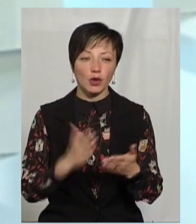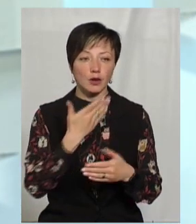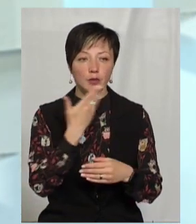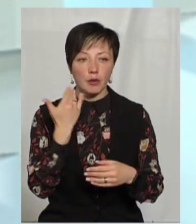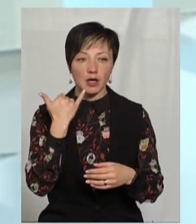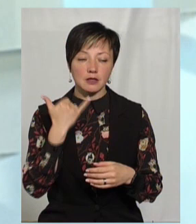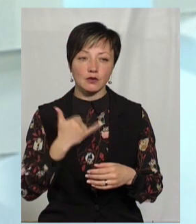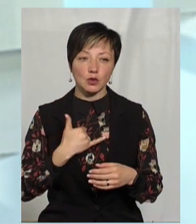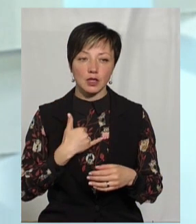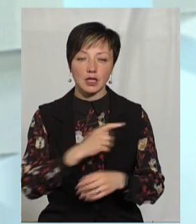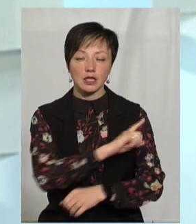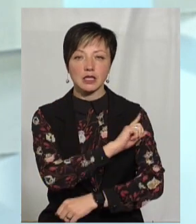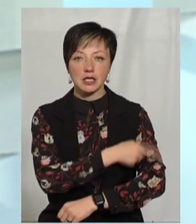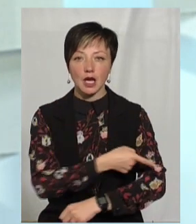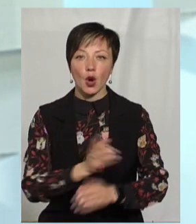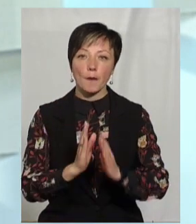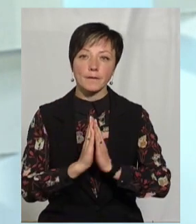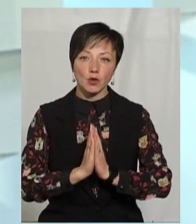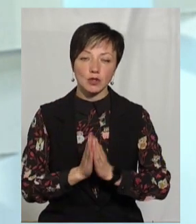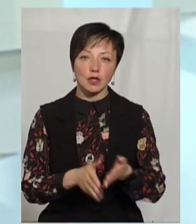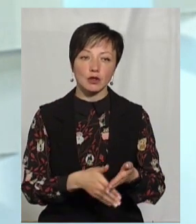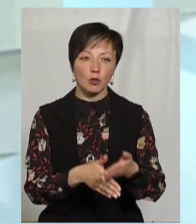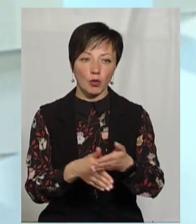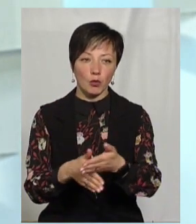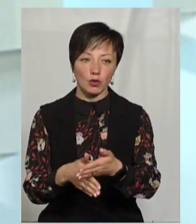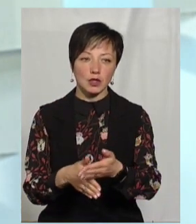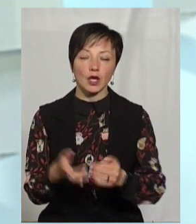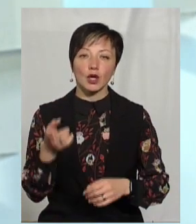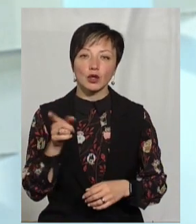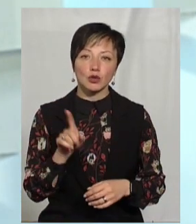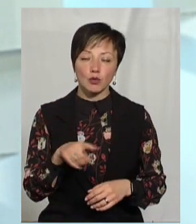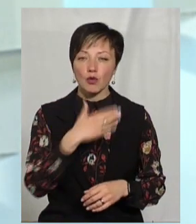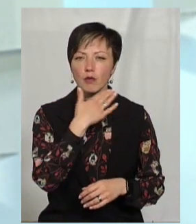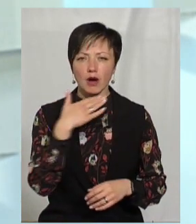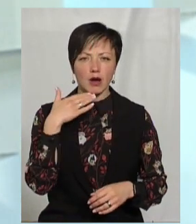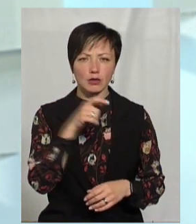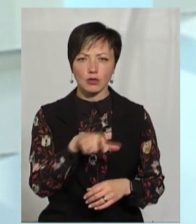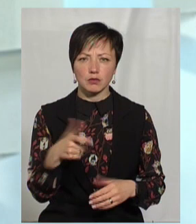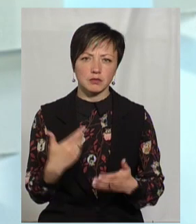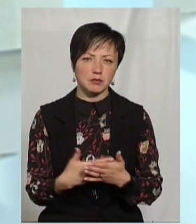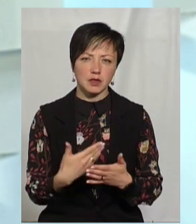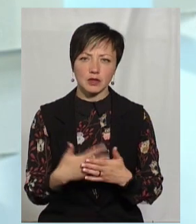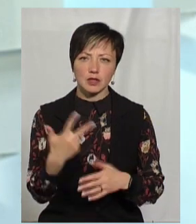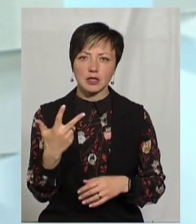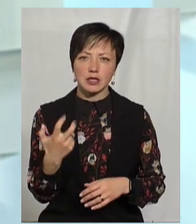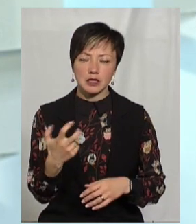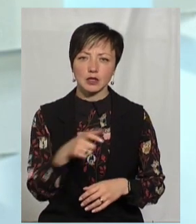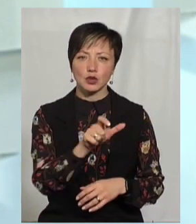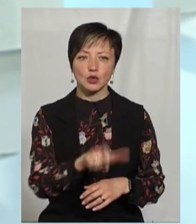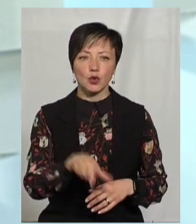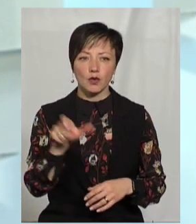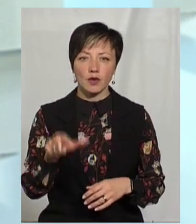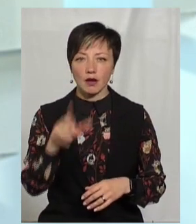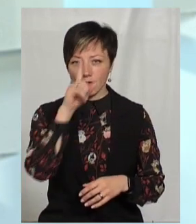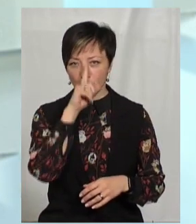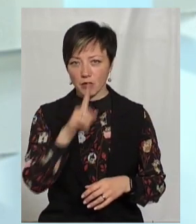і дуже сильно просили нас допомогти. Тому багато людей, навірно, близько 300 чоловік